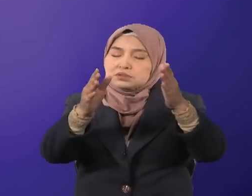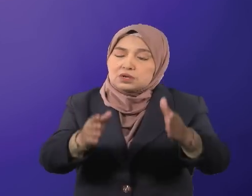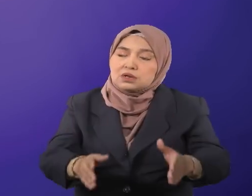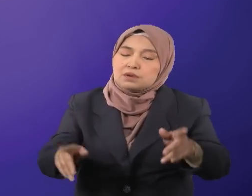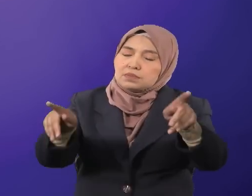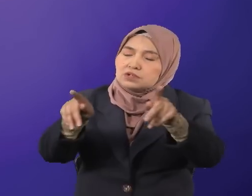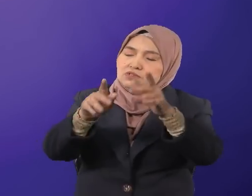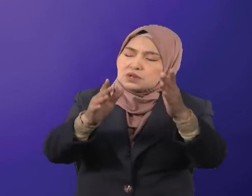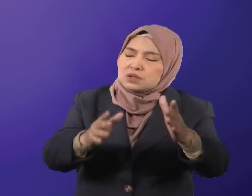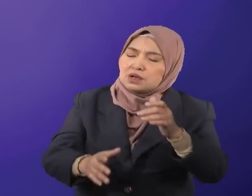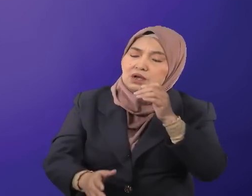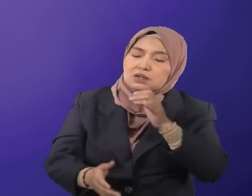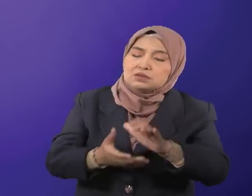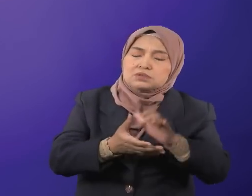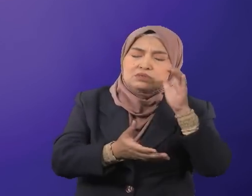وأزواج